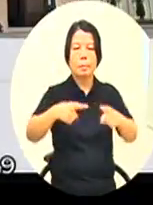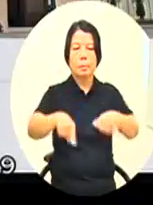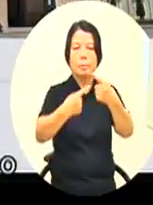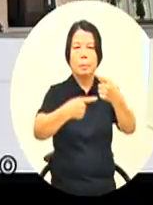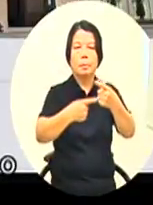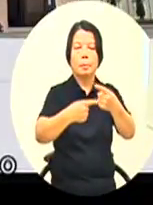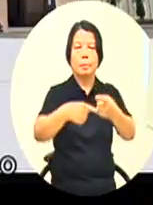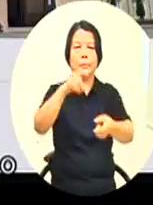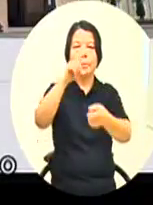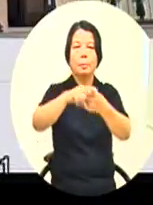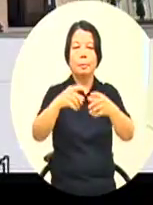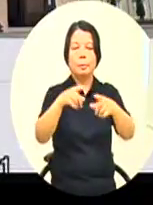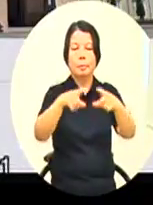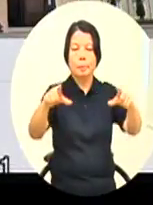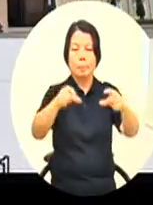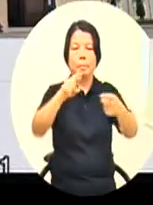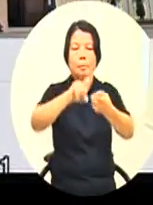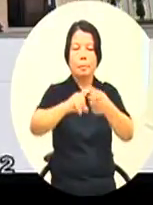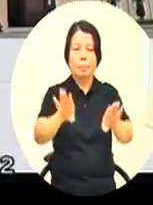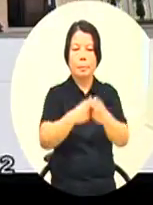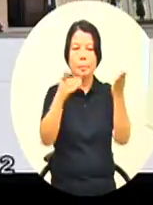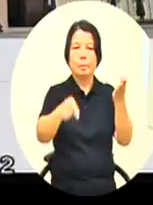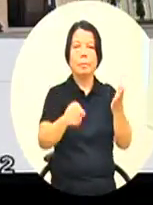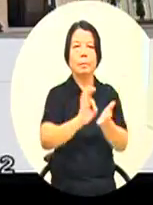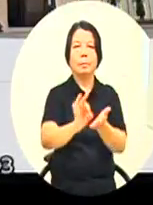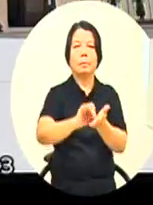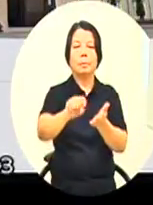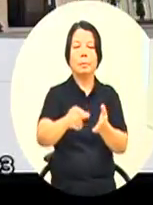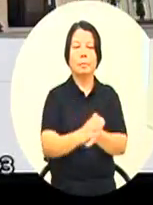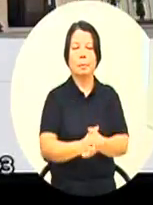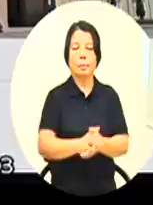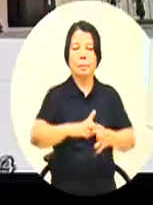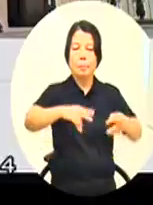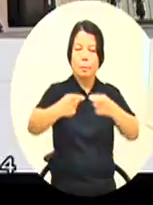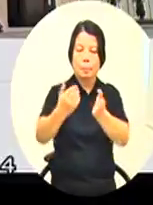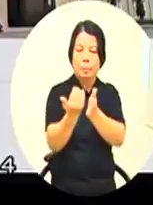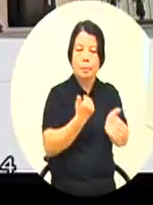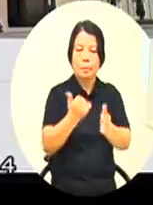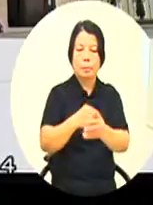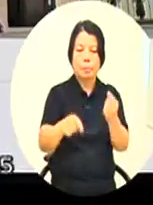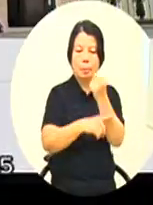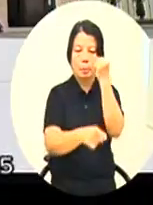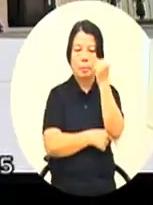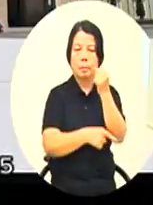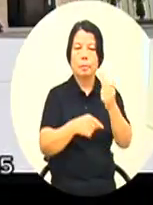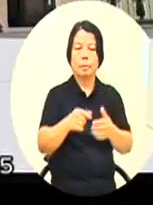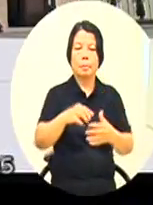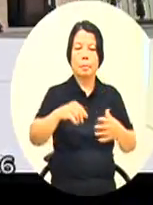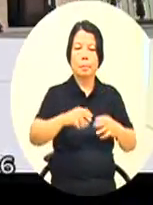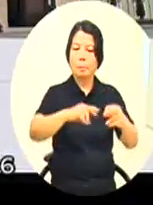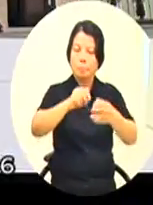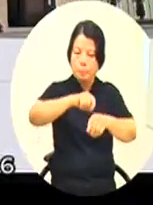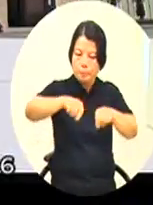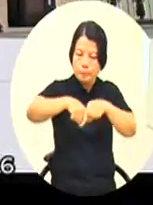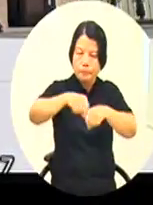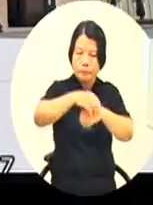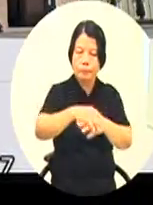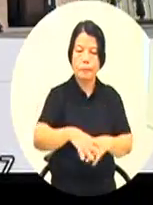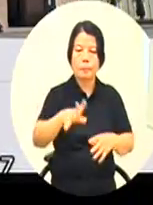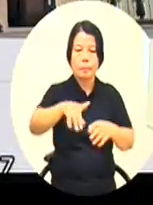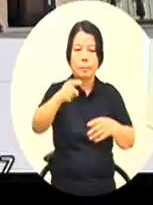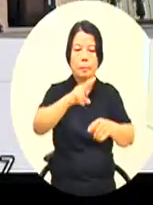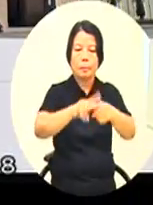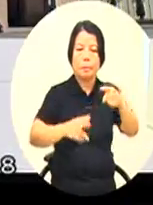挂牌。那目前我们也针对改制前的相关法规的拟定，还有我们也开了第一次的董事